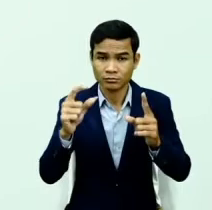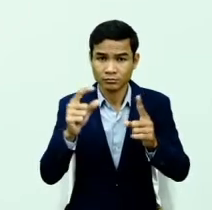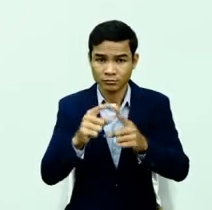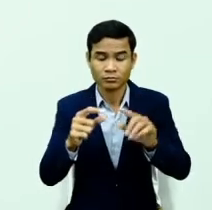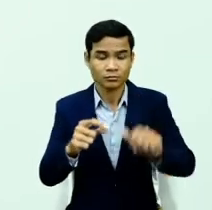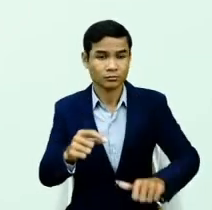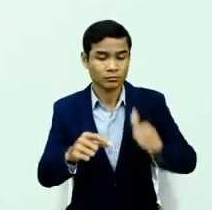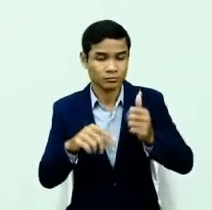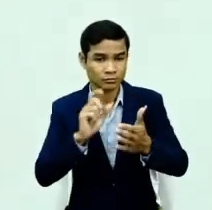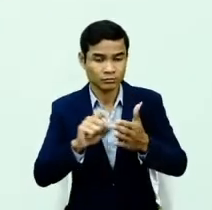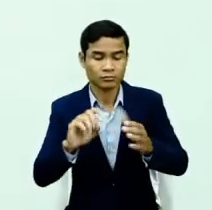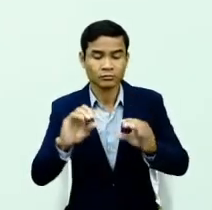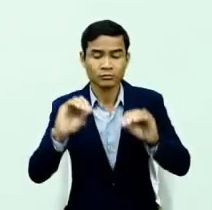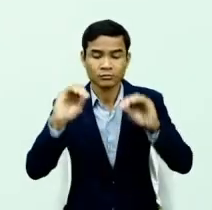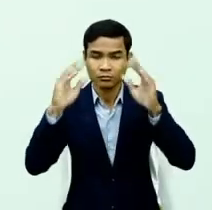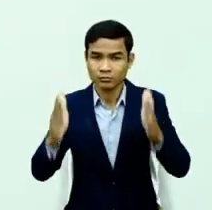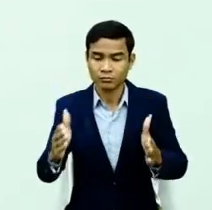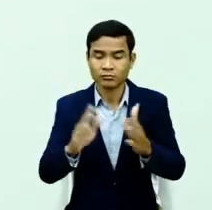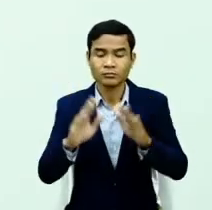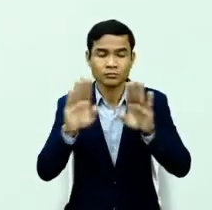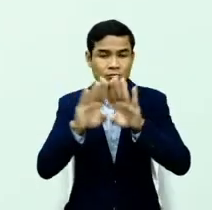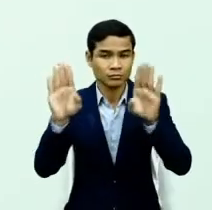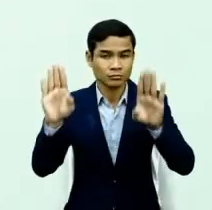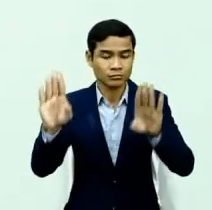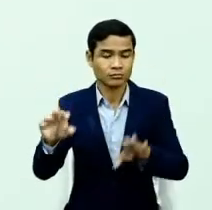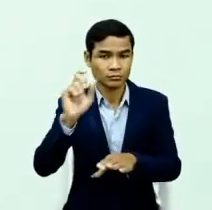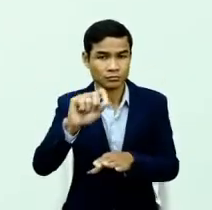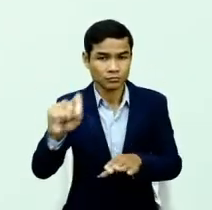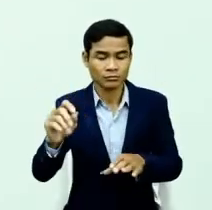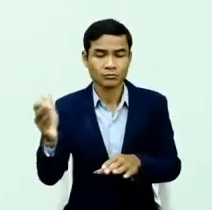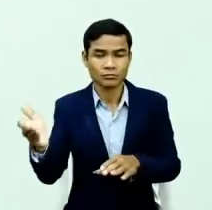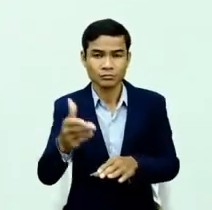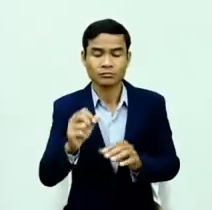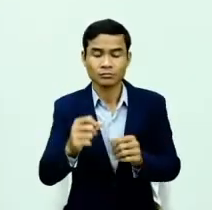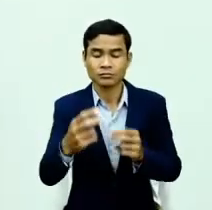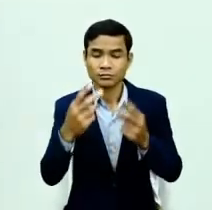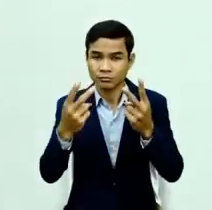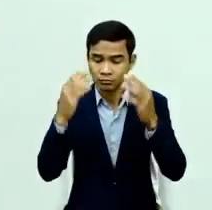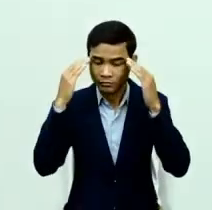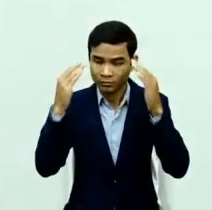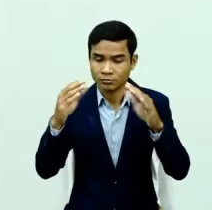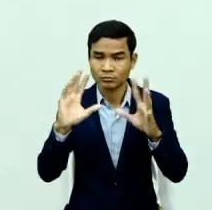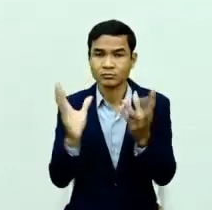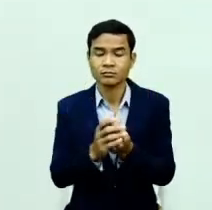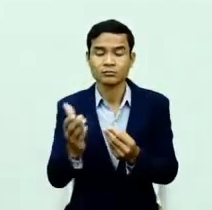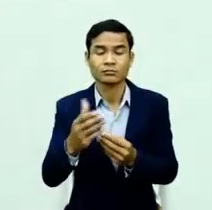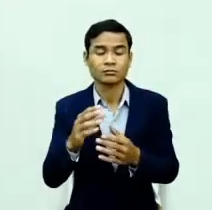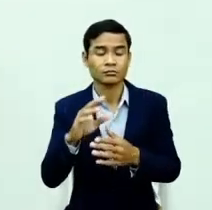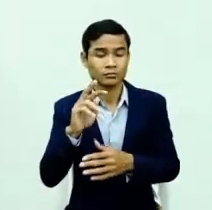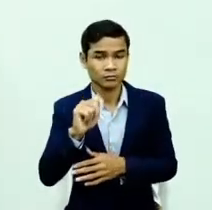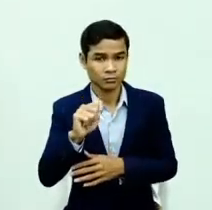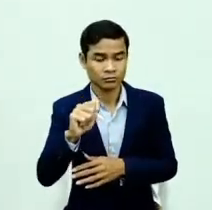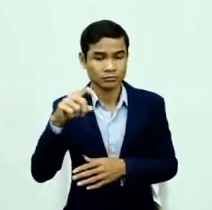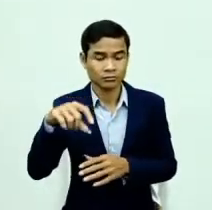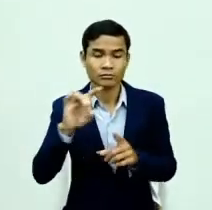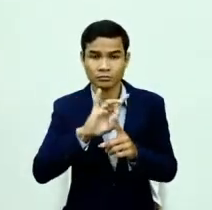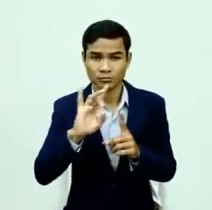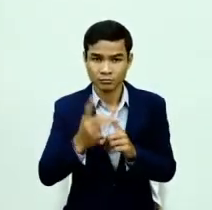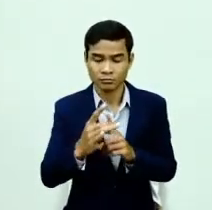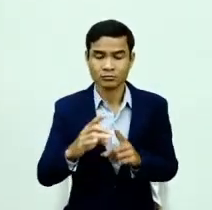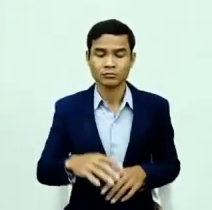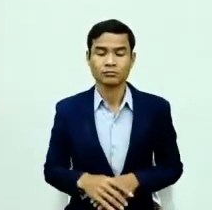cái đá chân rồi bỏ con ai nạc rú sẽ bị ní lửa cái đá khiền hả chứ nâng tiếng tốt tình ạ khăn ý ná chứ môi nâng tía rực tía